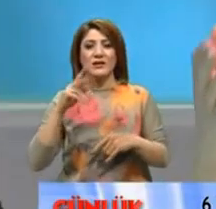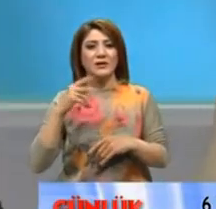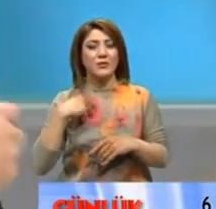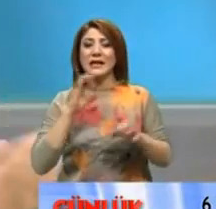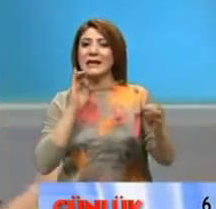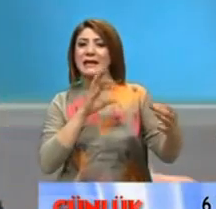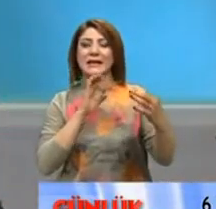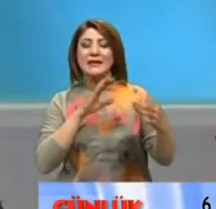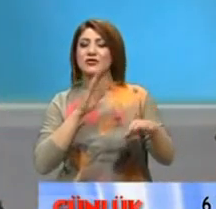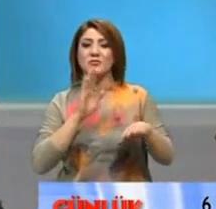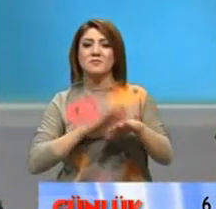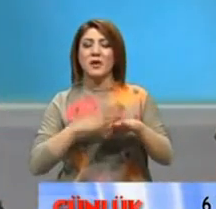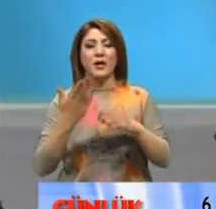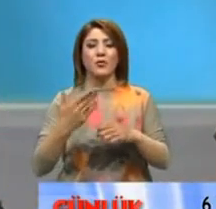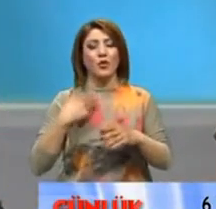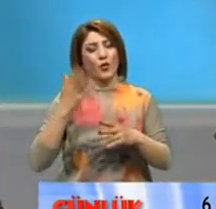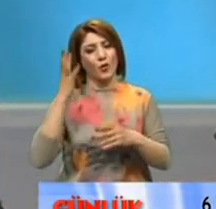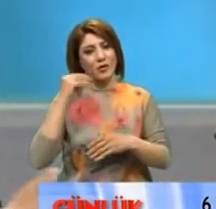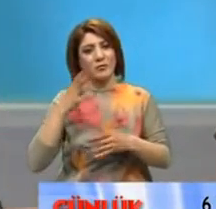Nasıl iletişim kurduklarını öğreneceğiz.